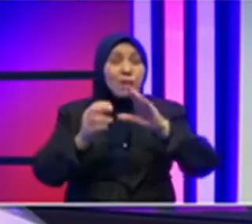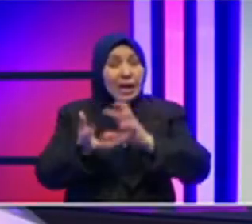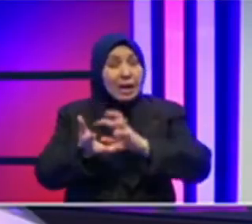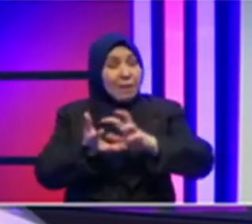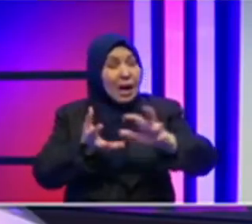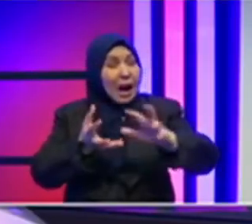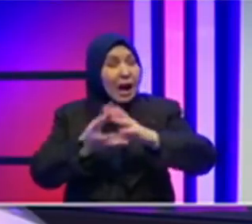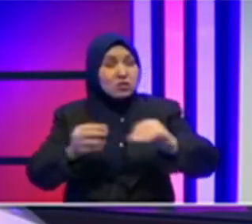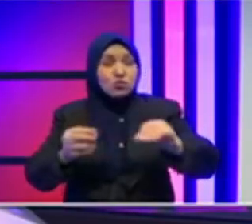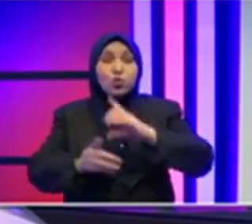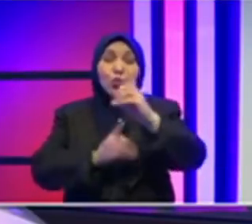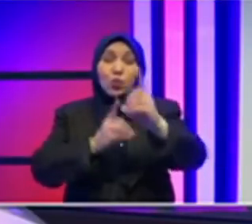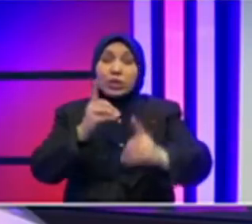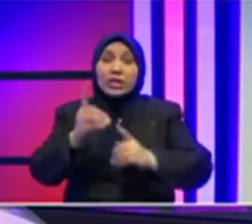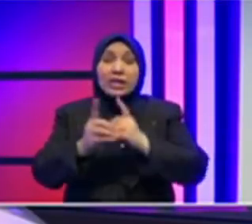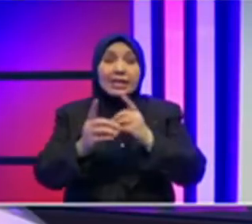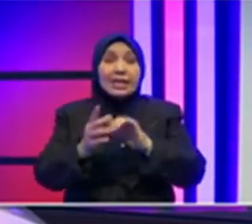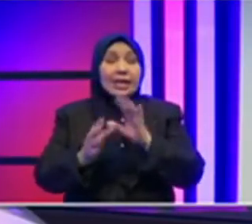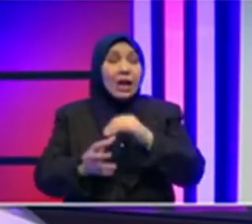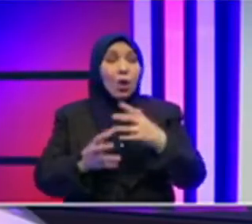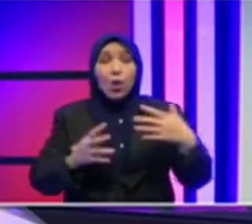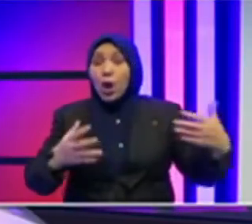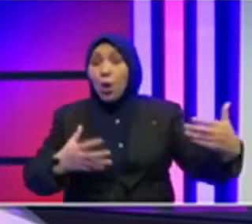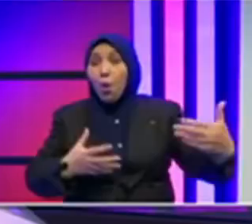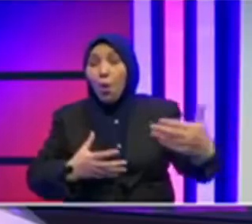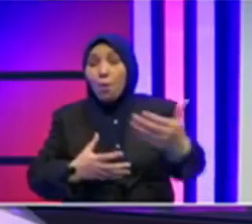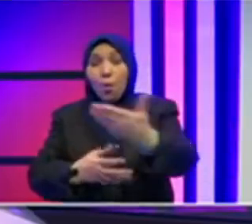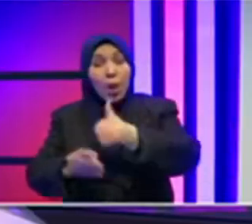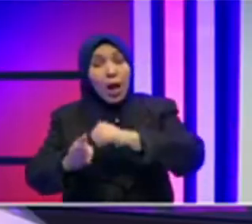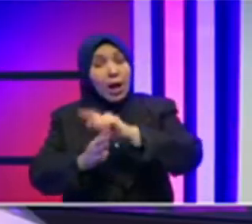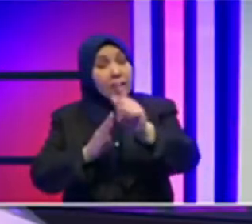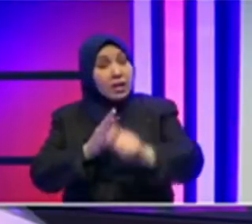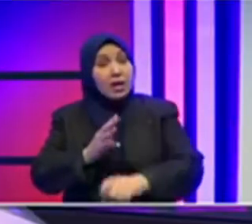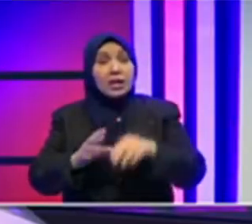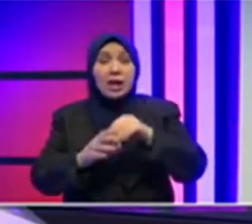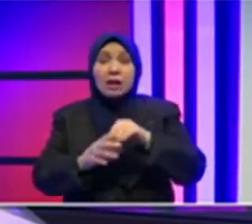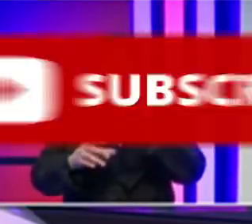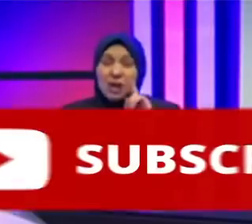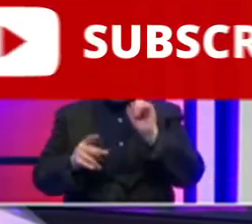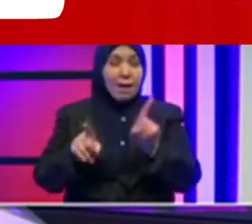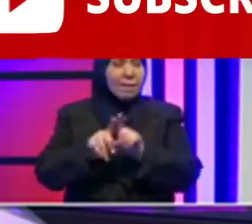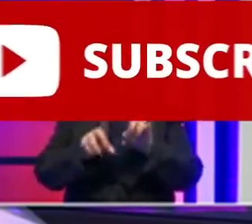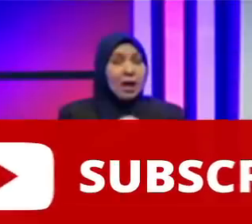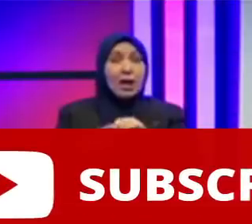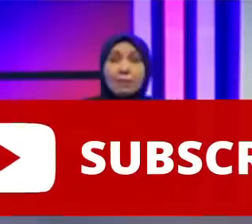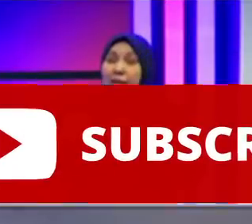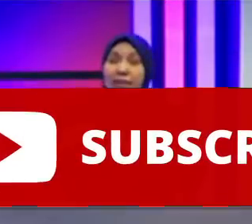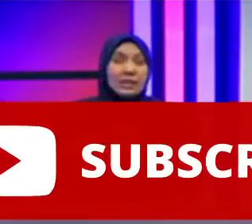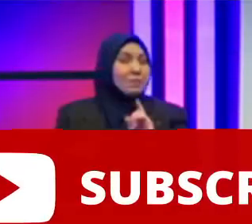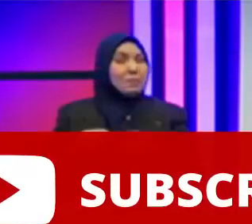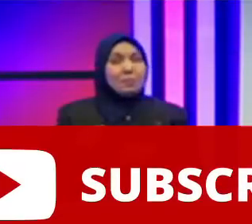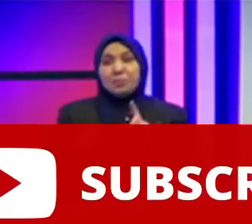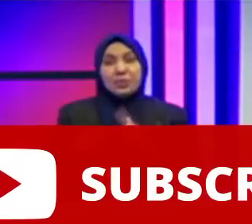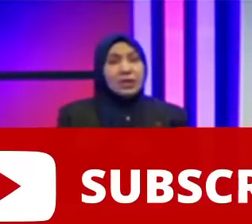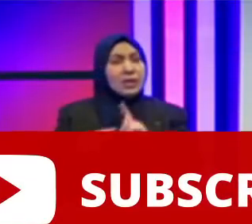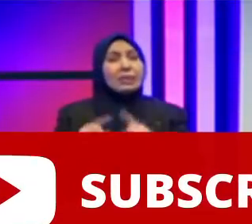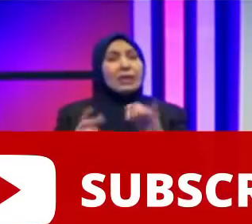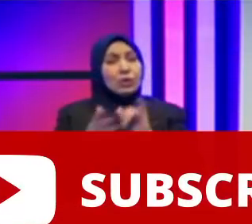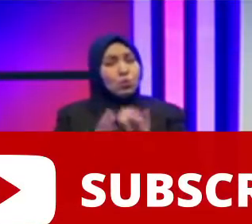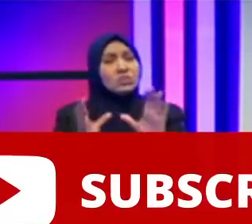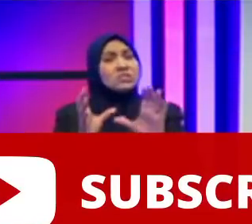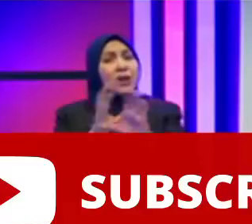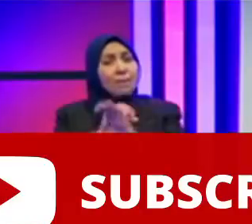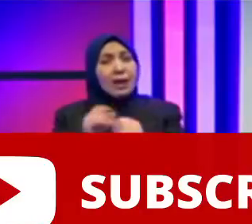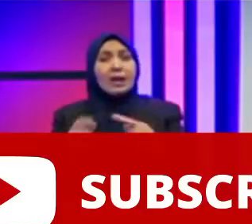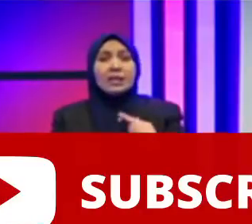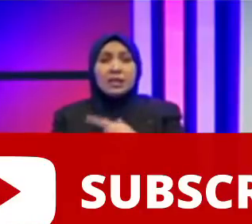ya, dunia ini kalau nak kumpul dunia akhirat satu dalam hati, dia tak. Betul. Tidak mungkin. Tetapi itu cabaran kita lah, kan.